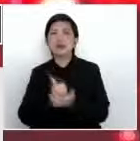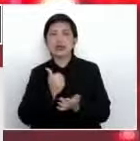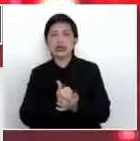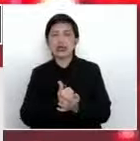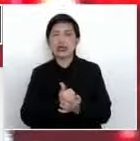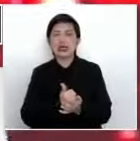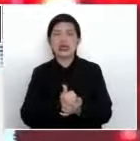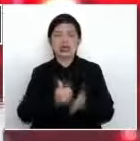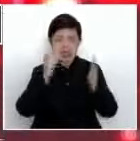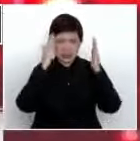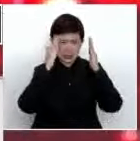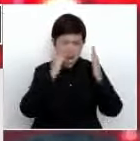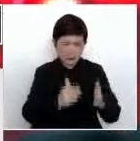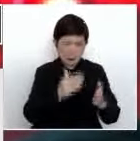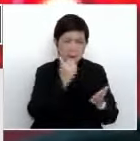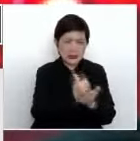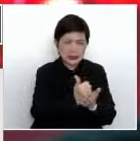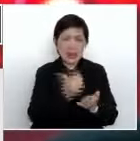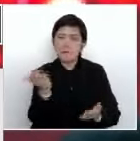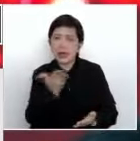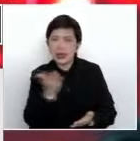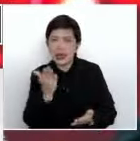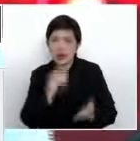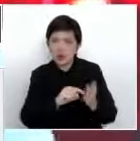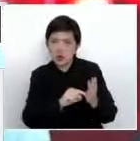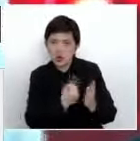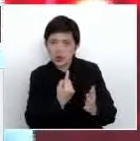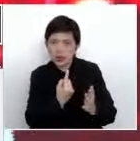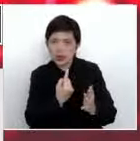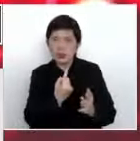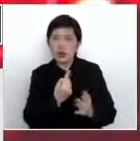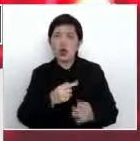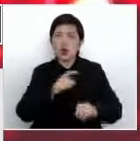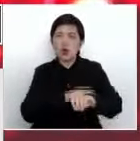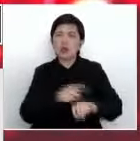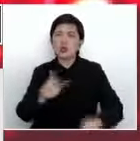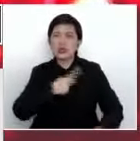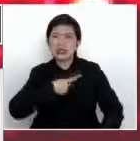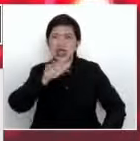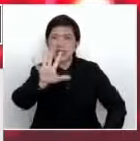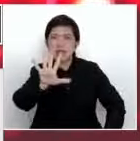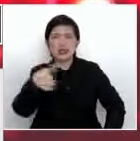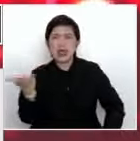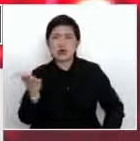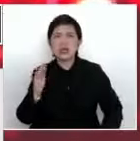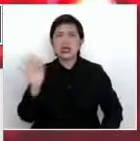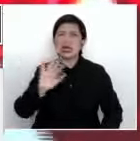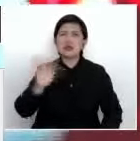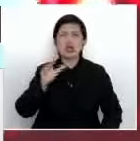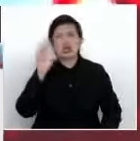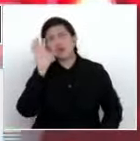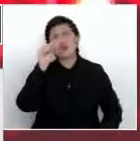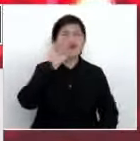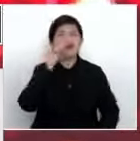mana yang perlu kita dahulukan karena waktu kita hanya 5 tahun kita tidak bisa beretorika